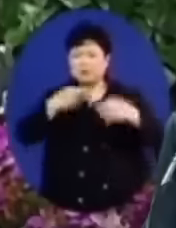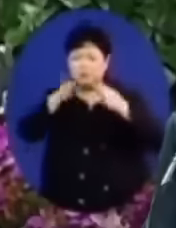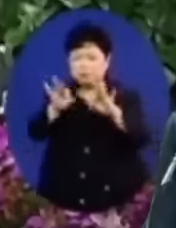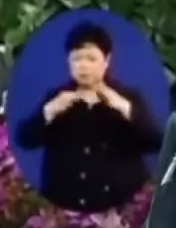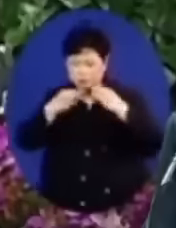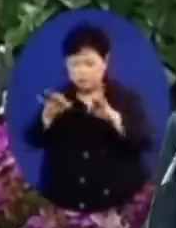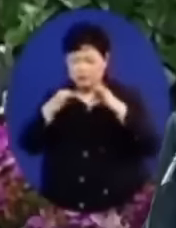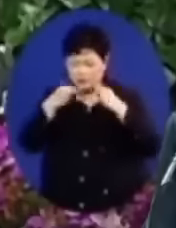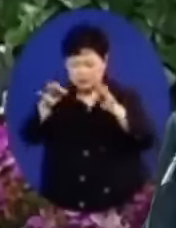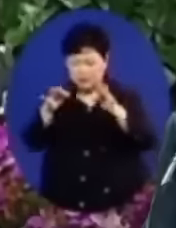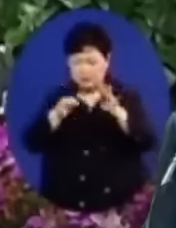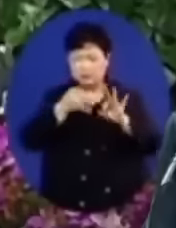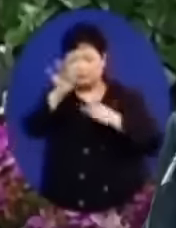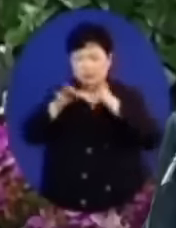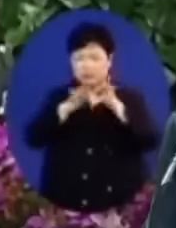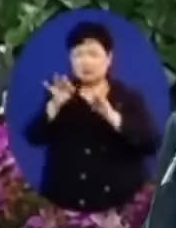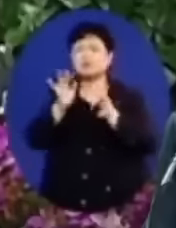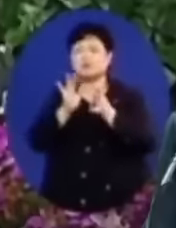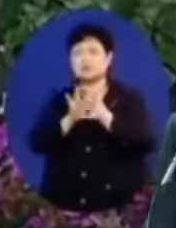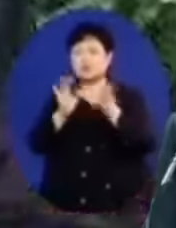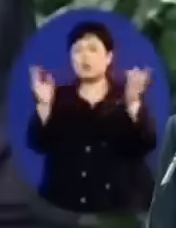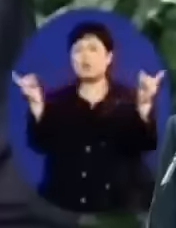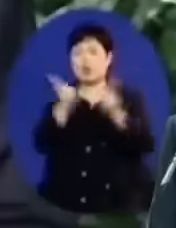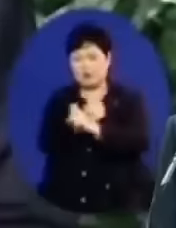부르짖는 원한을 풀어준다.